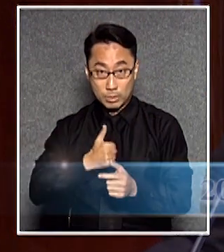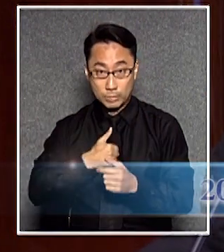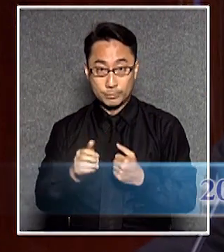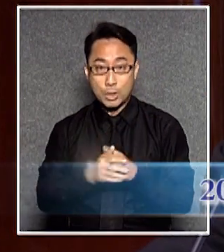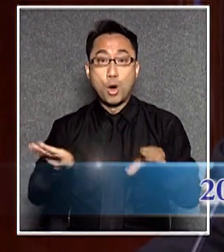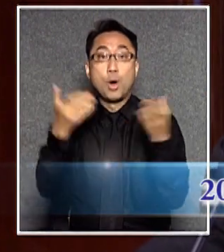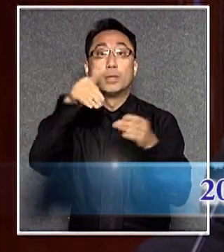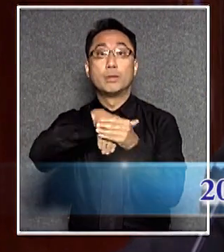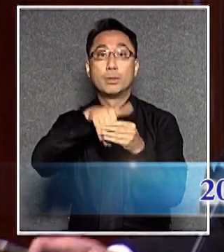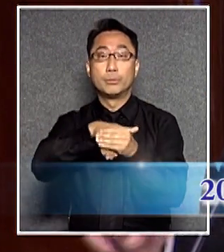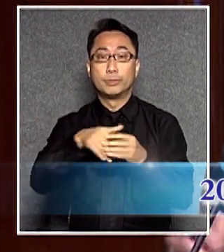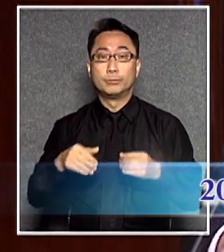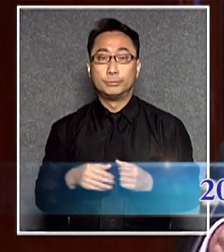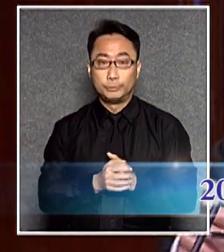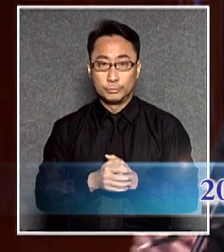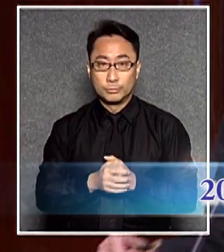開始表決。